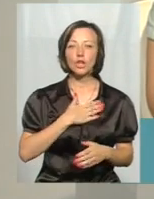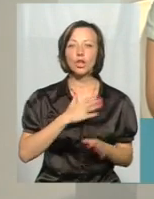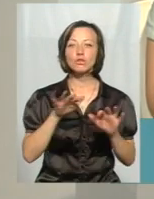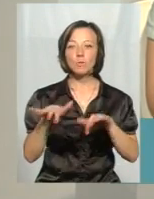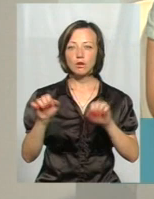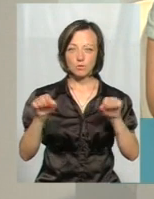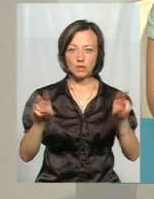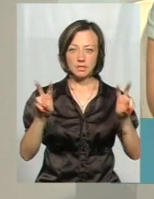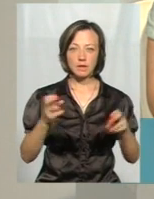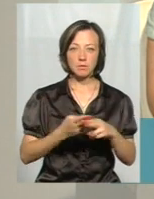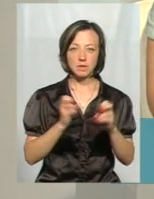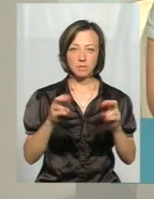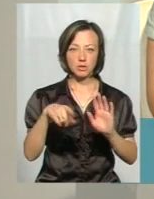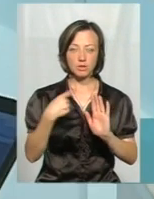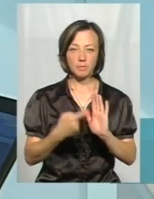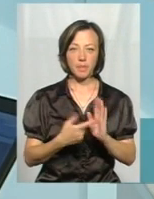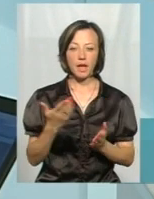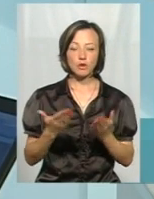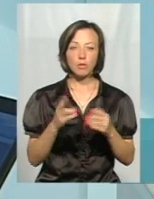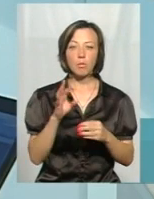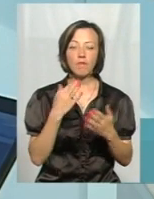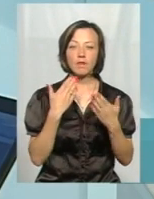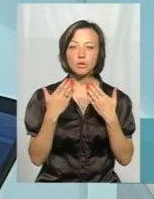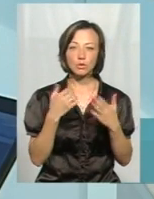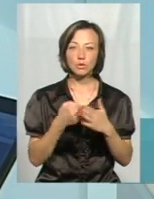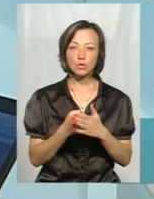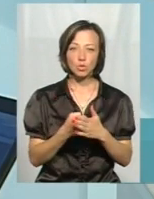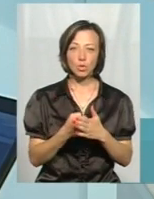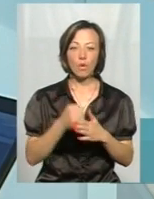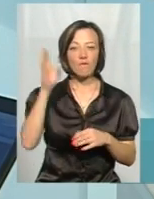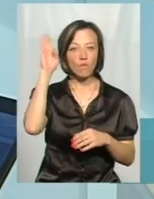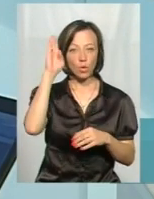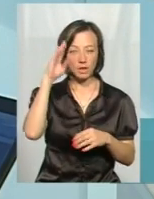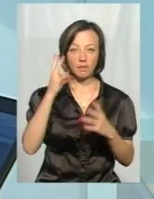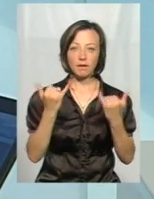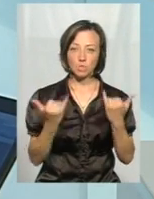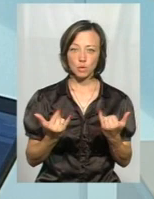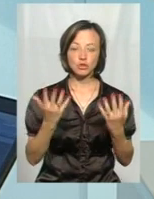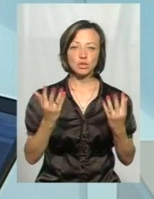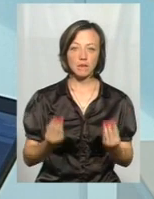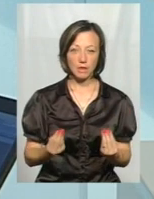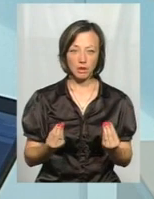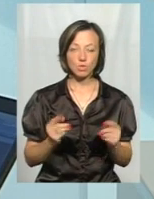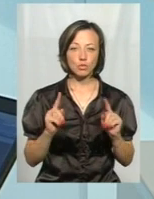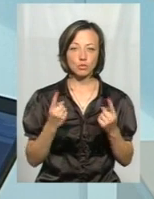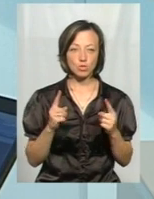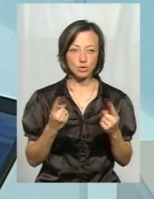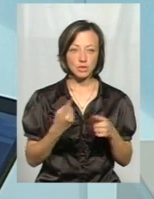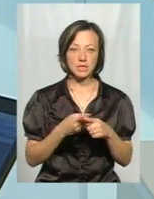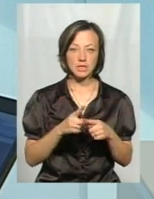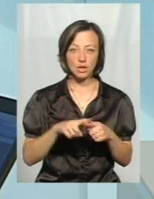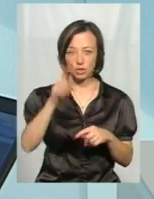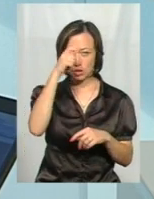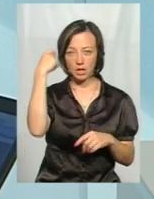безпечним? Якщо по відношенню до безпечності самої води на сьогоднішній день, тому що ця